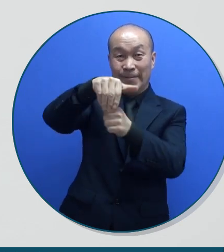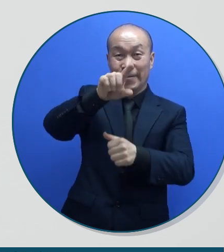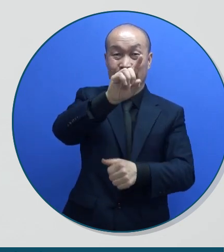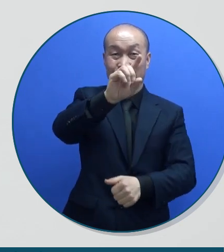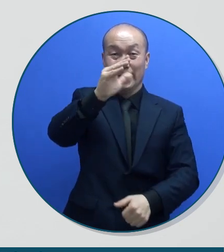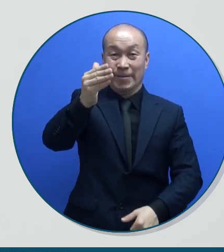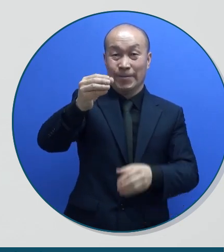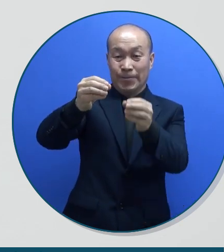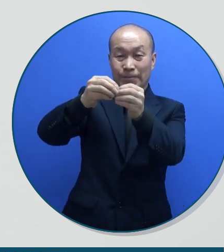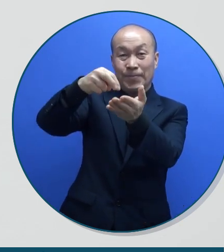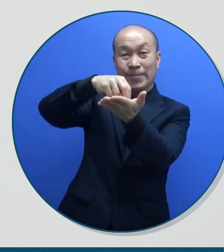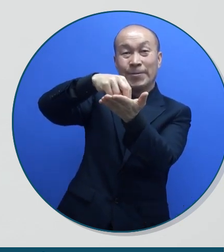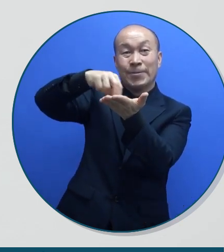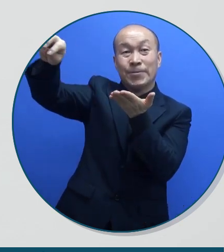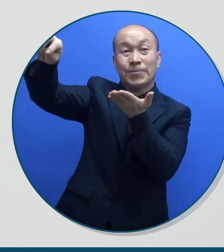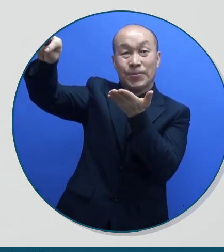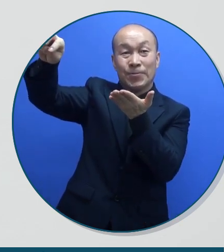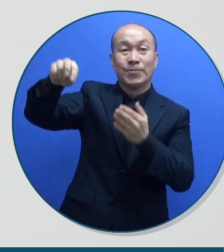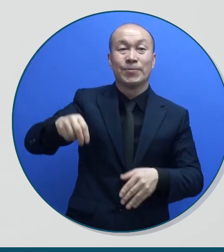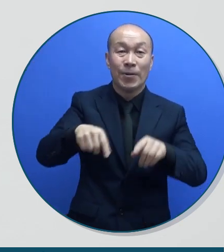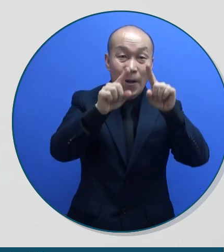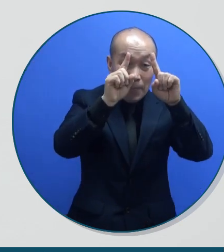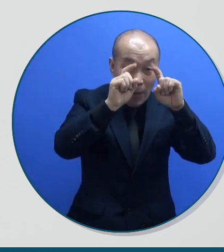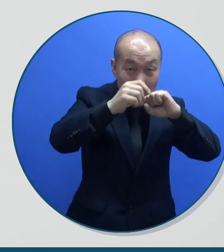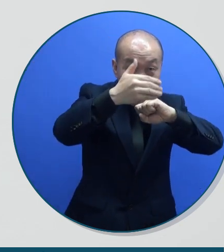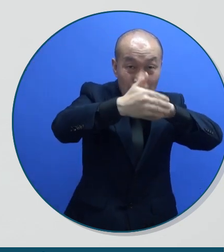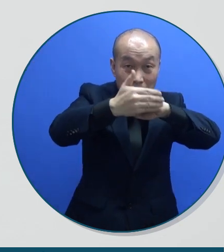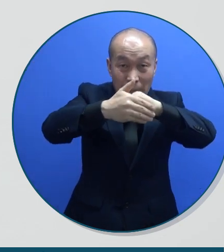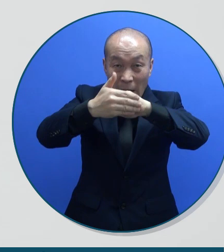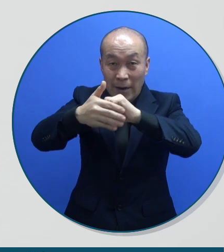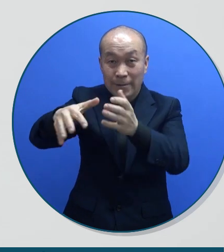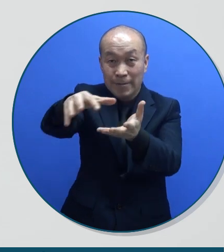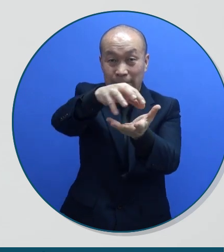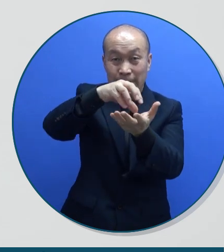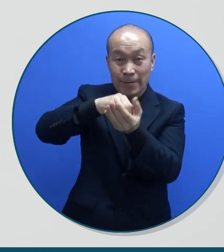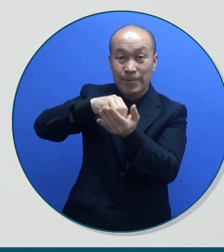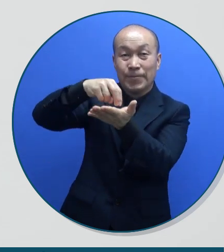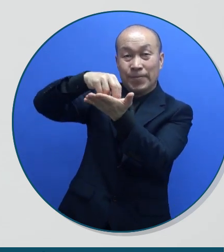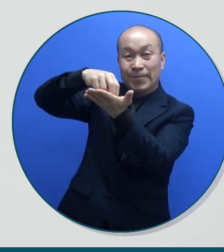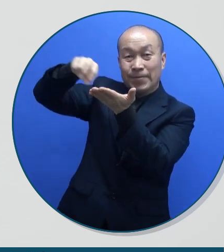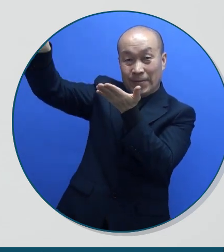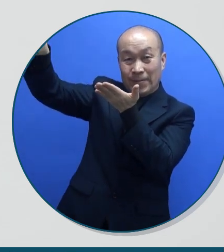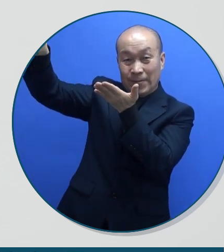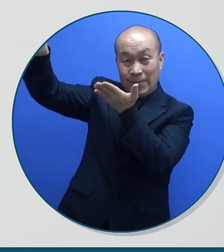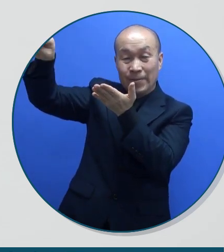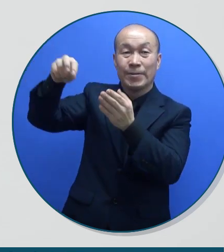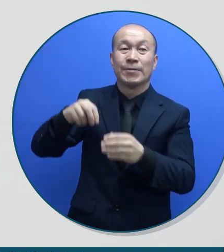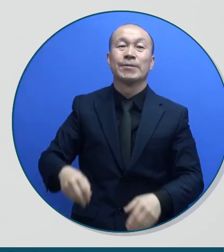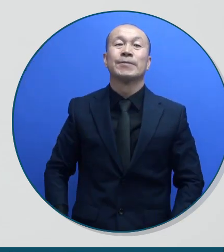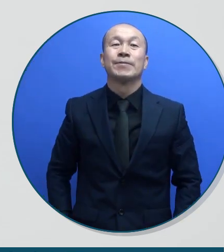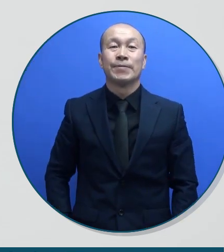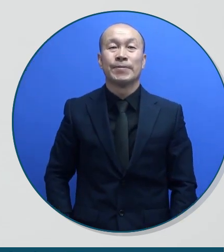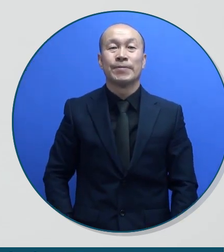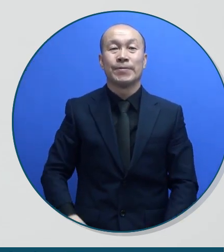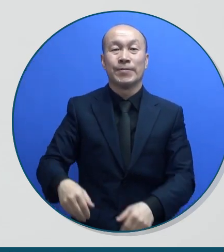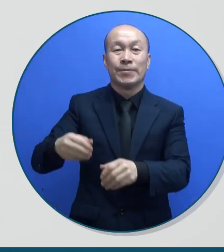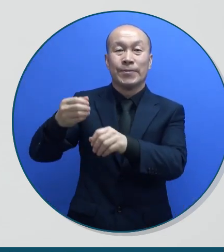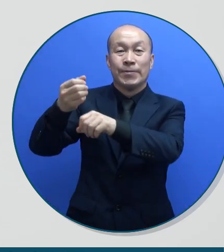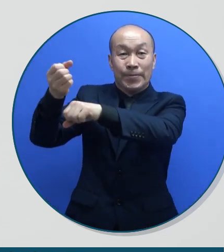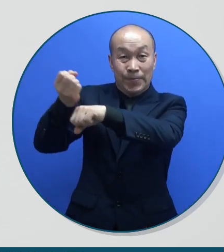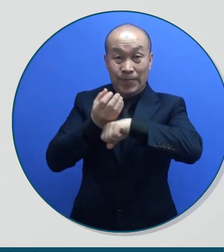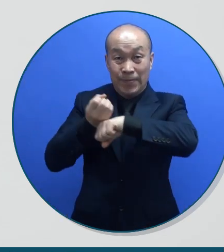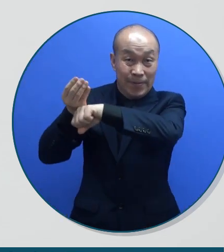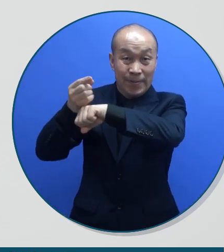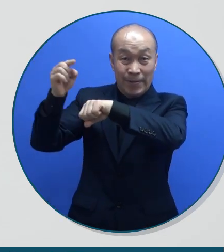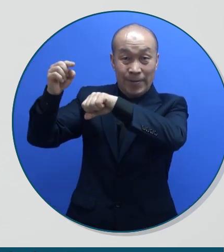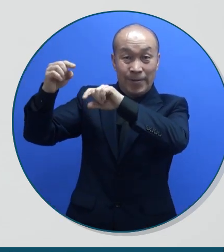119에 문자로 알리고 응급 현장에 사진을 찍어 보낼 수 있는 문자 중계 서비스와 실시간으로 중개사와 수화 중계를